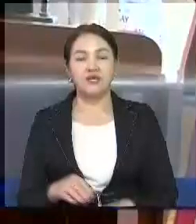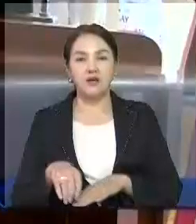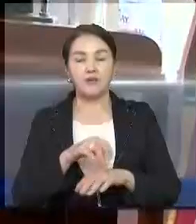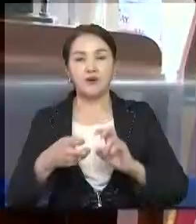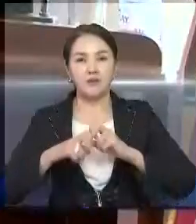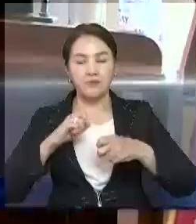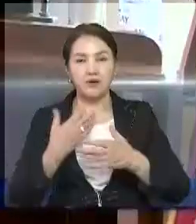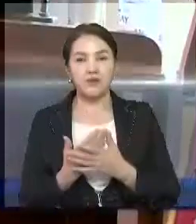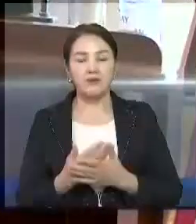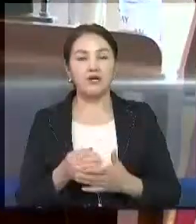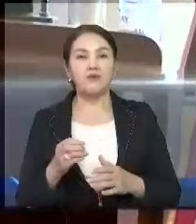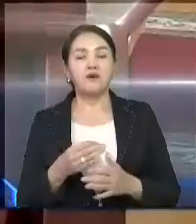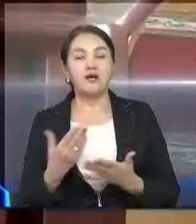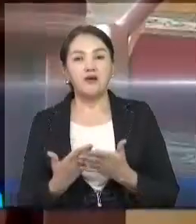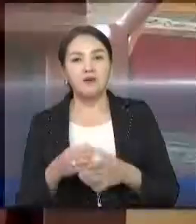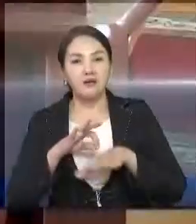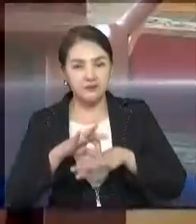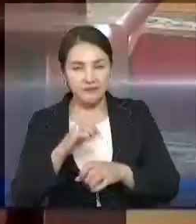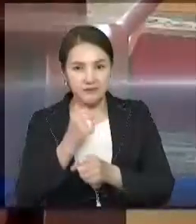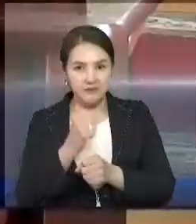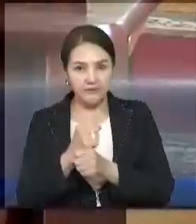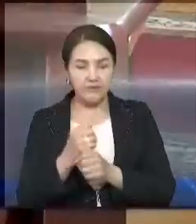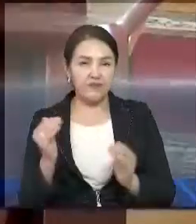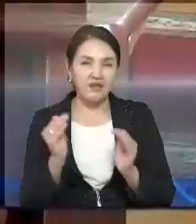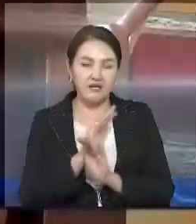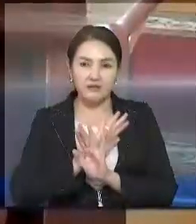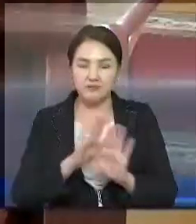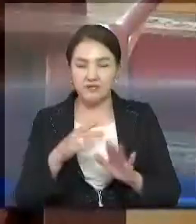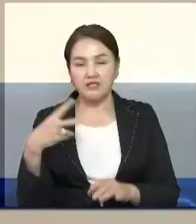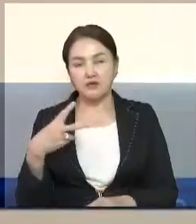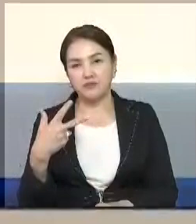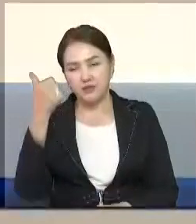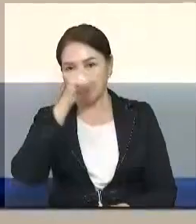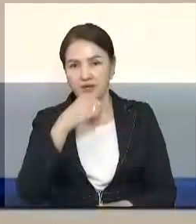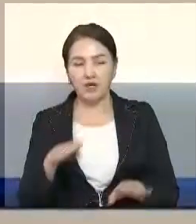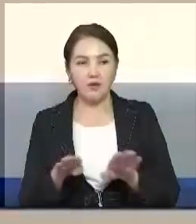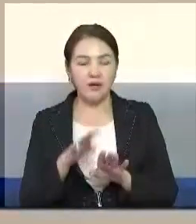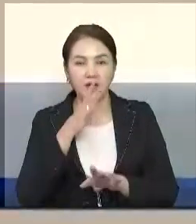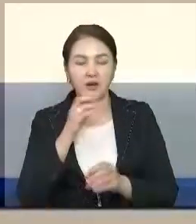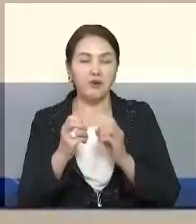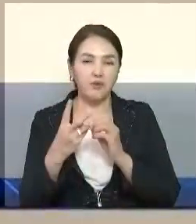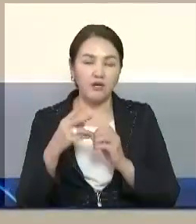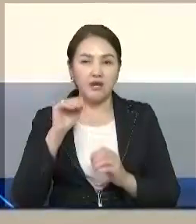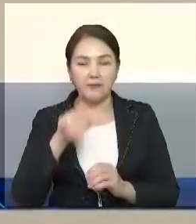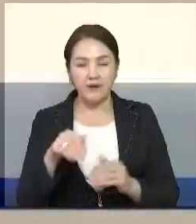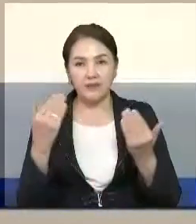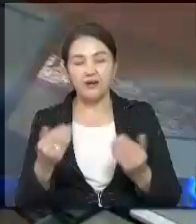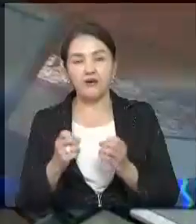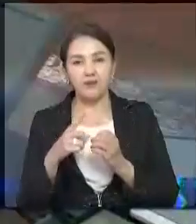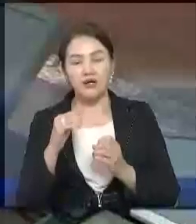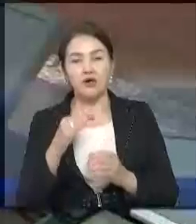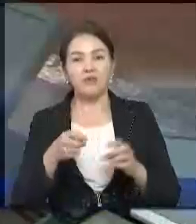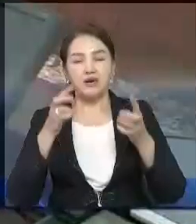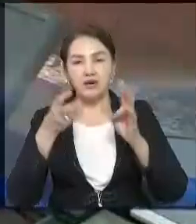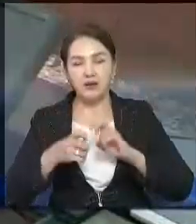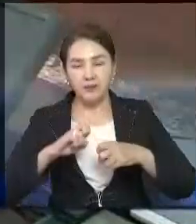құқық бұзушылықтарды құрықтау бақытында да жүргізілген жұмыстар аз емес. 2023 жылы бұл бақытта 12,000, бұйыл 11,000-ға жуық